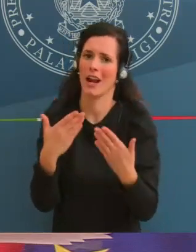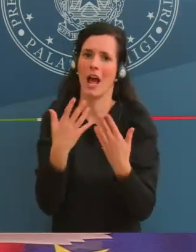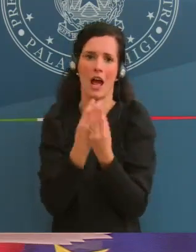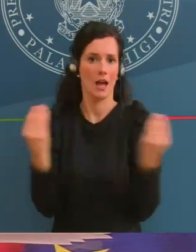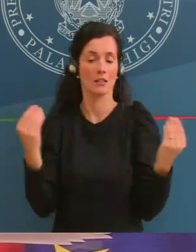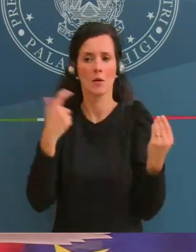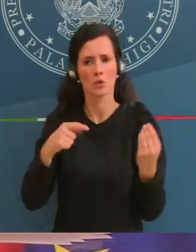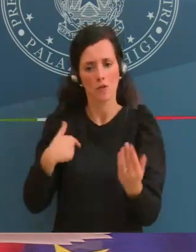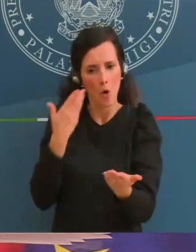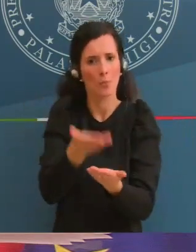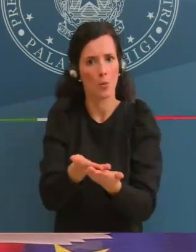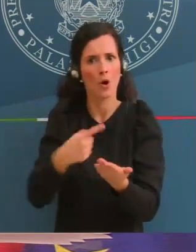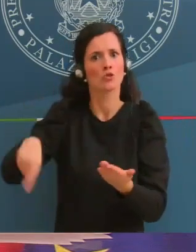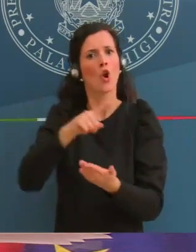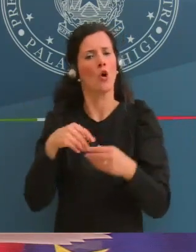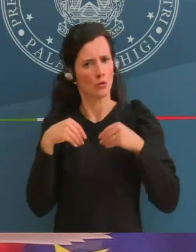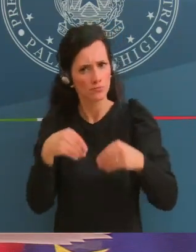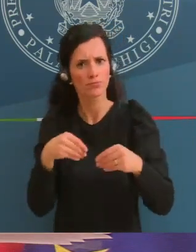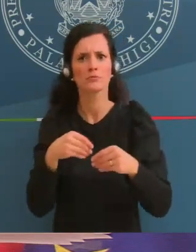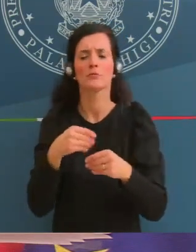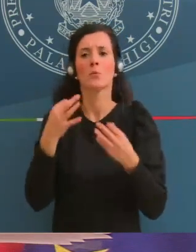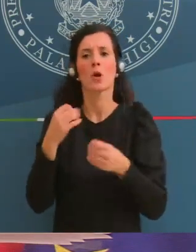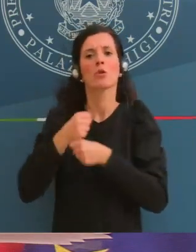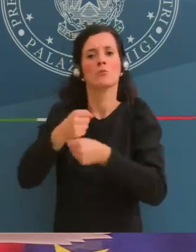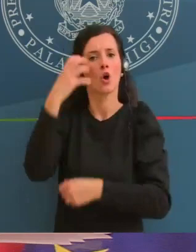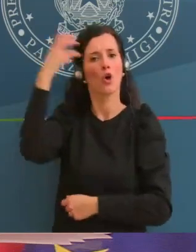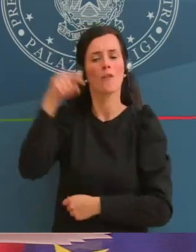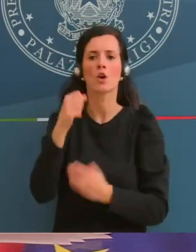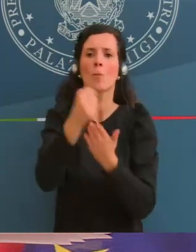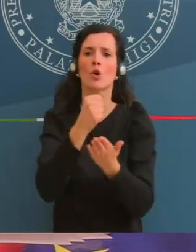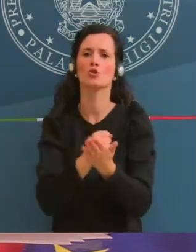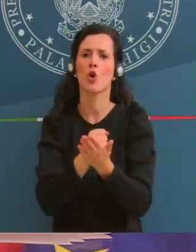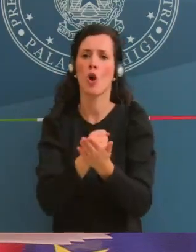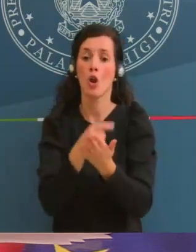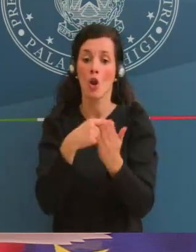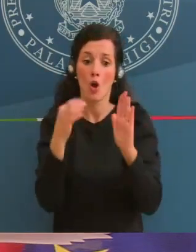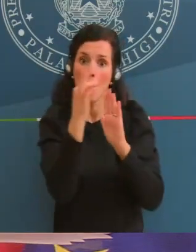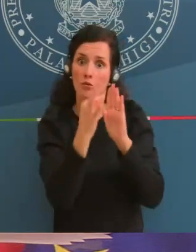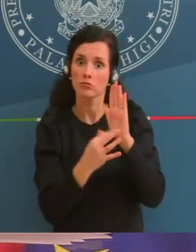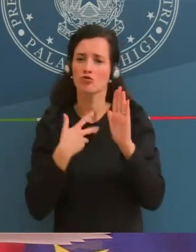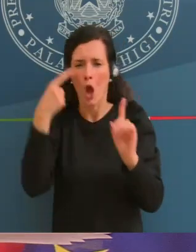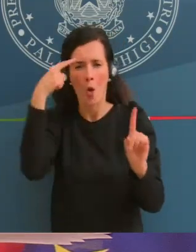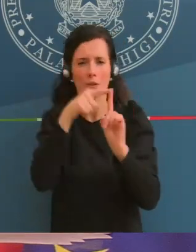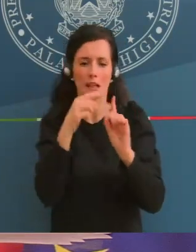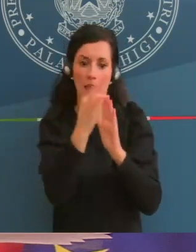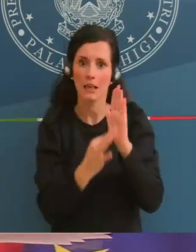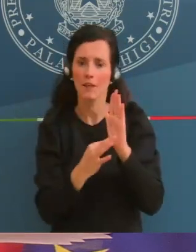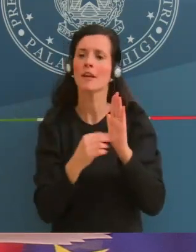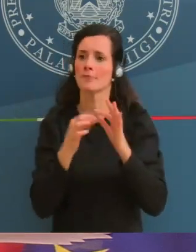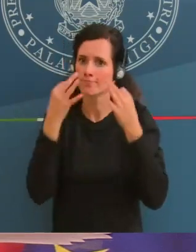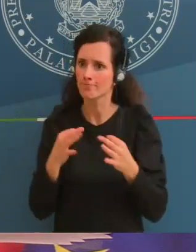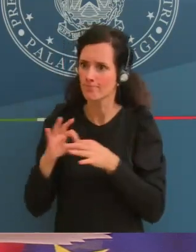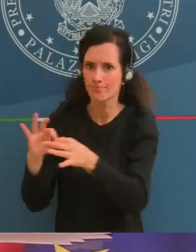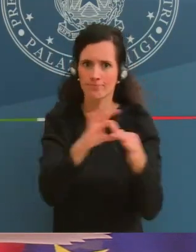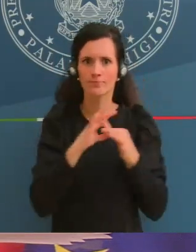per garantire che a gennaio tutti i nostri ragazzi potranno tornare in sicurezza e non dovranno più tornare a casa per fare questo